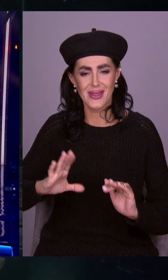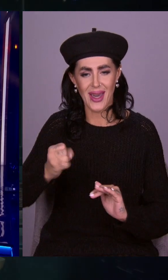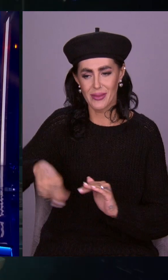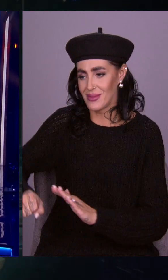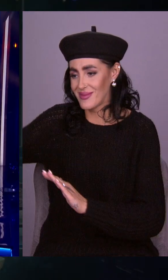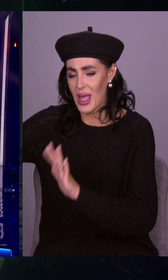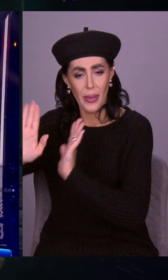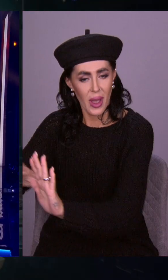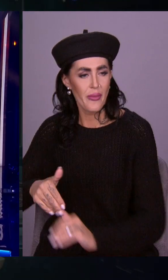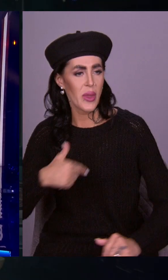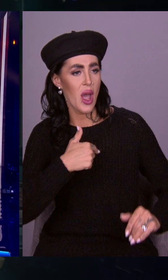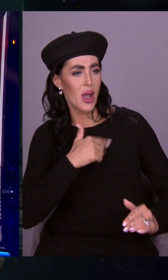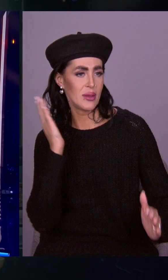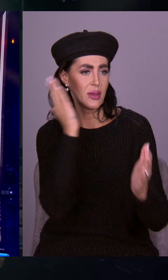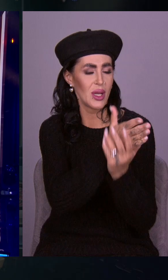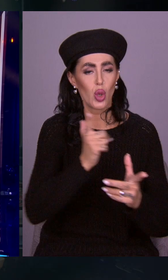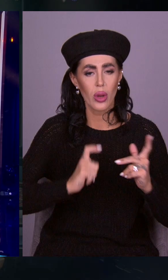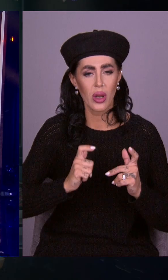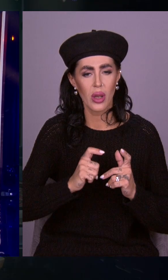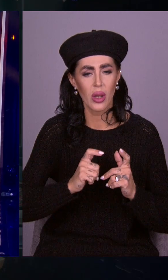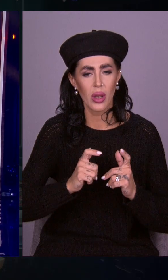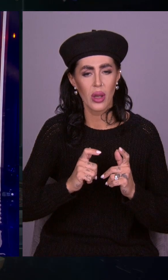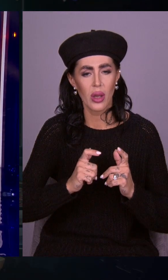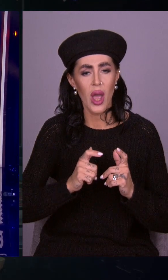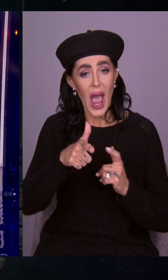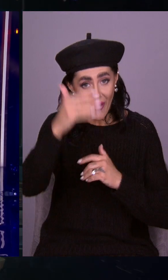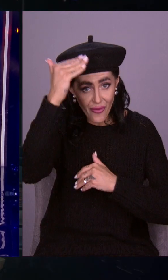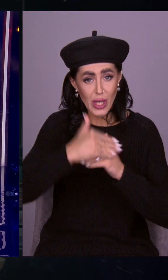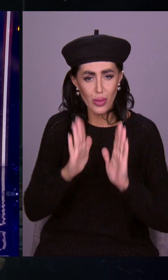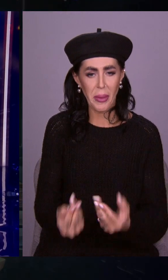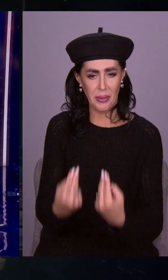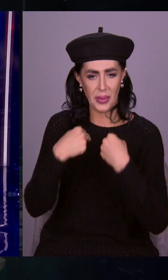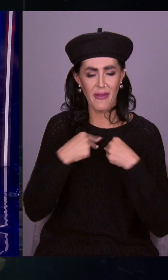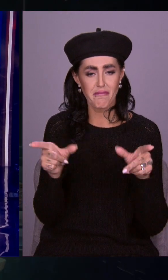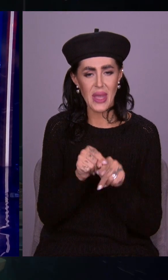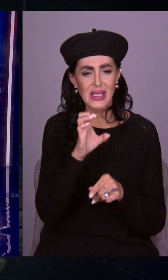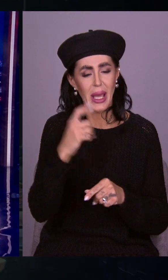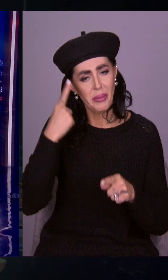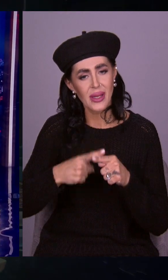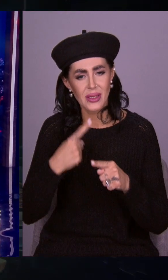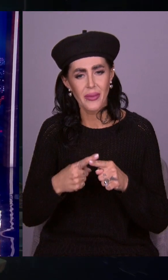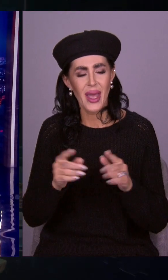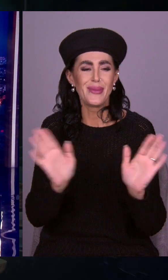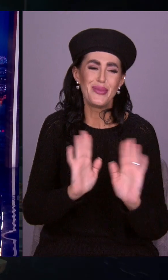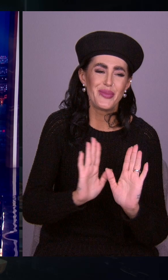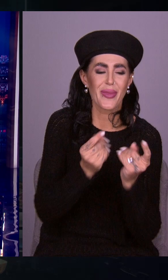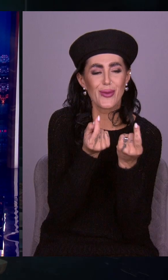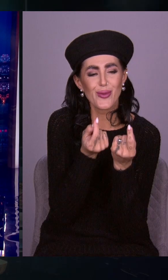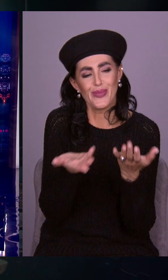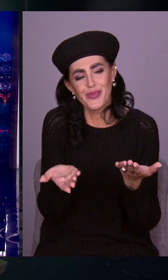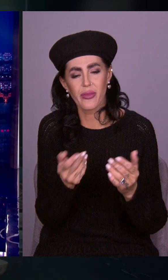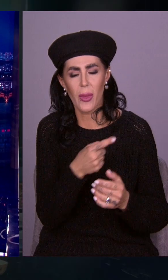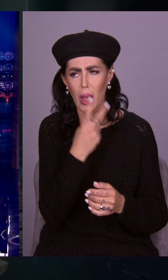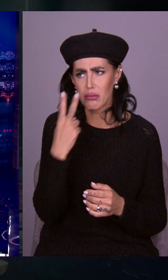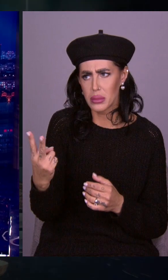вони такі, то ви вже ввечері приїдете з братиком і сестричкою? Ми кажемо, ну, це не так трошки працює. І вони так